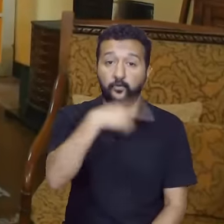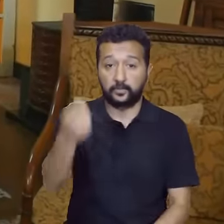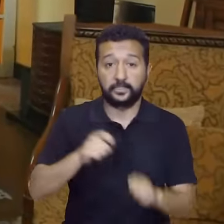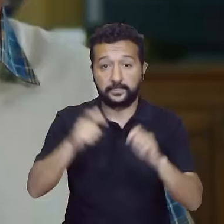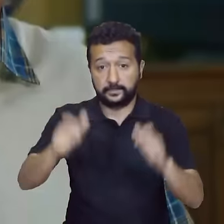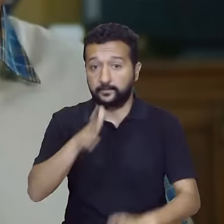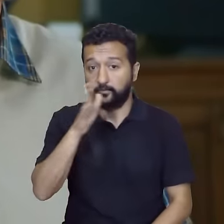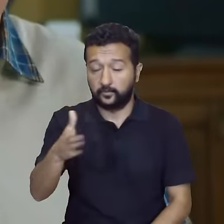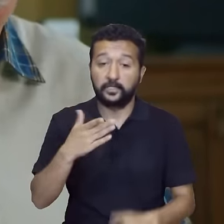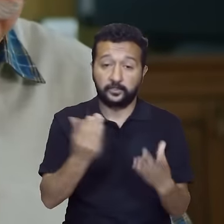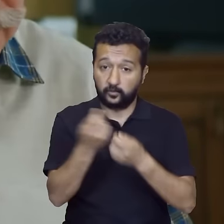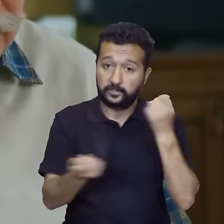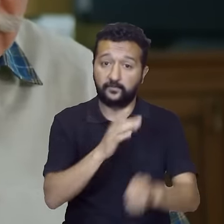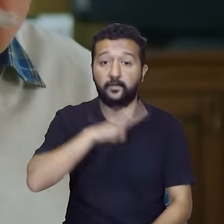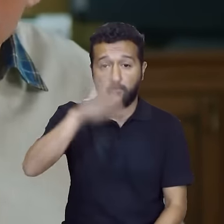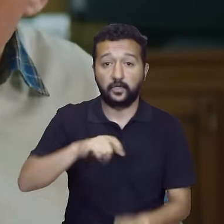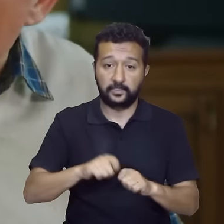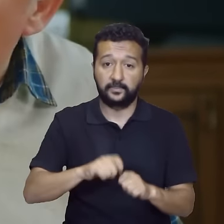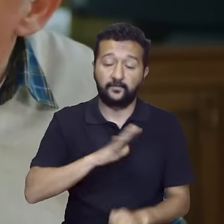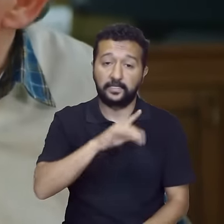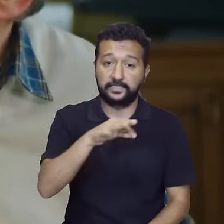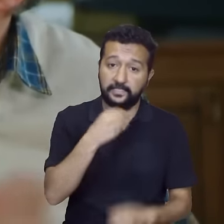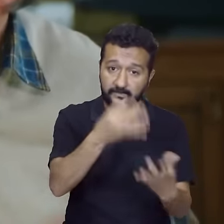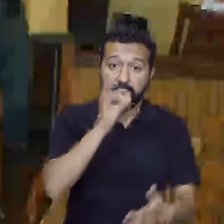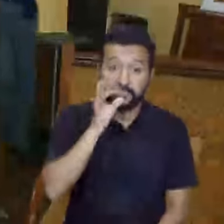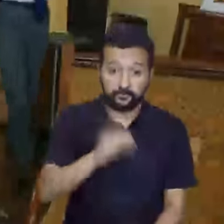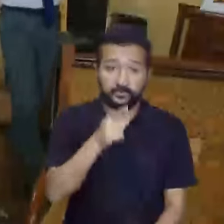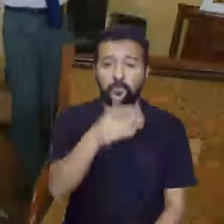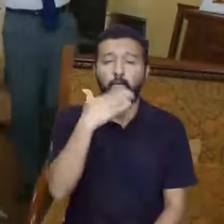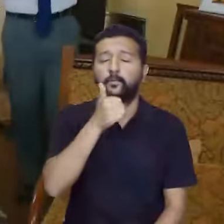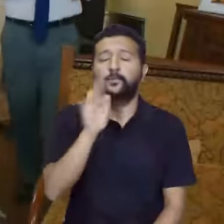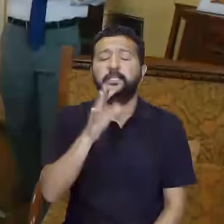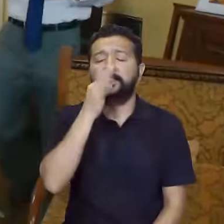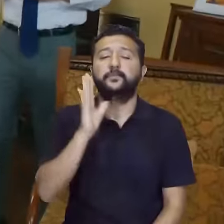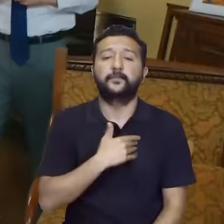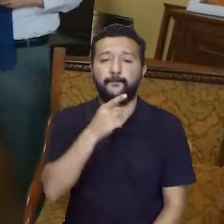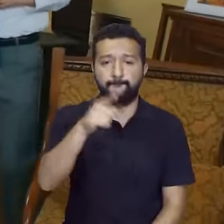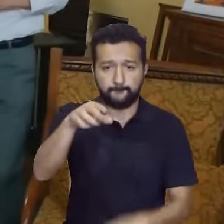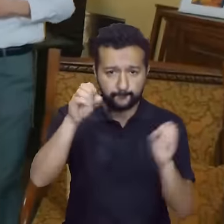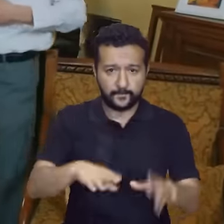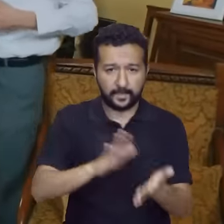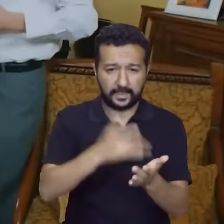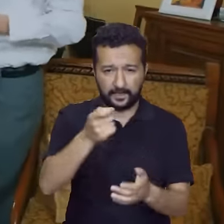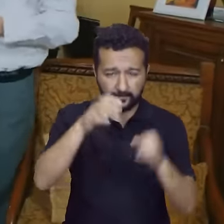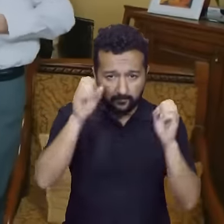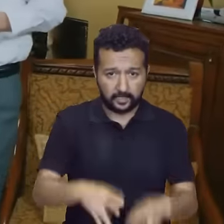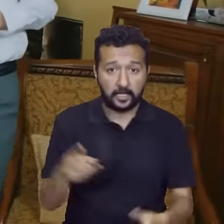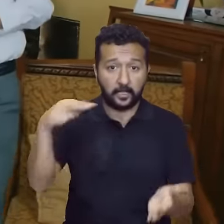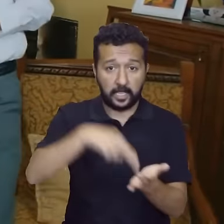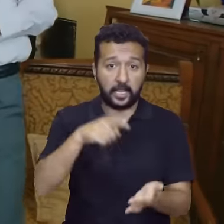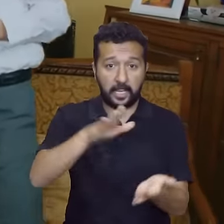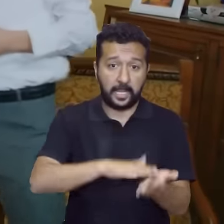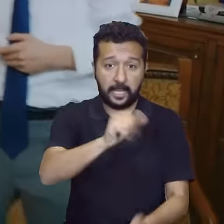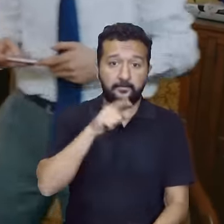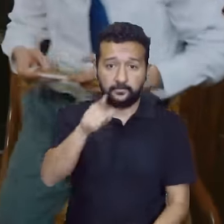da ofise, biliyorsun bir dolu iş var boyamaya. Bir çay koyayım, içer misin? Yok baba, içmeyeceğim ben. Oğlum bırak şu elindekini ya. Kalkar kalkmaz